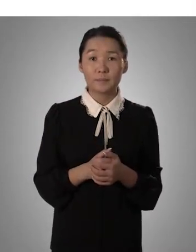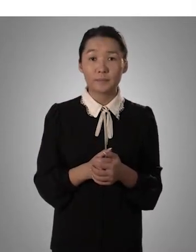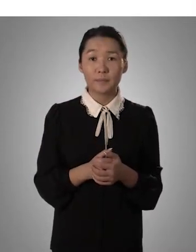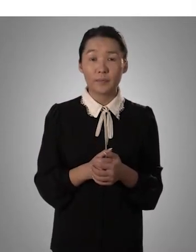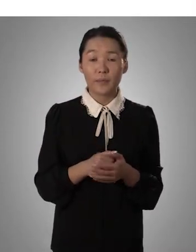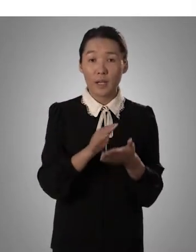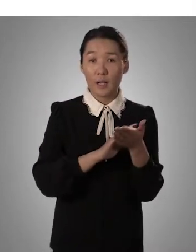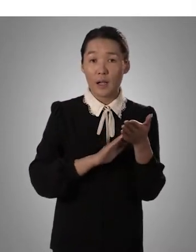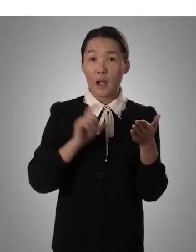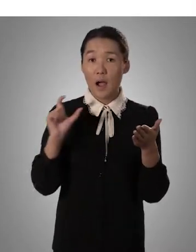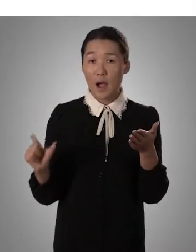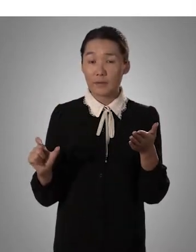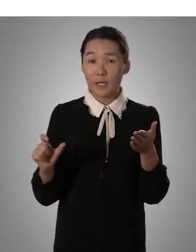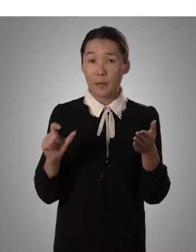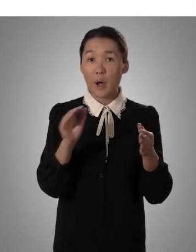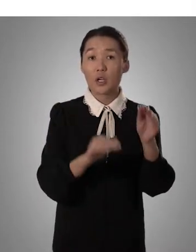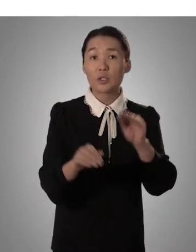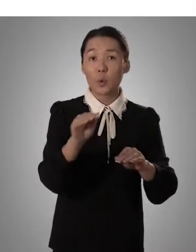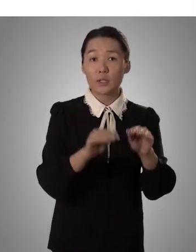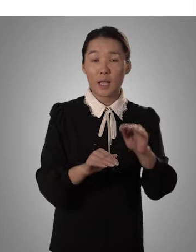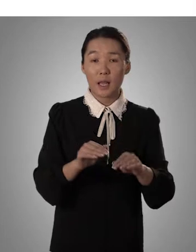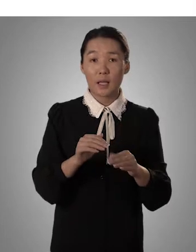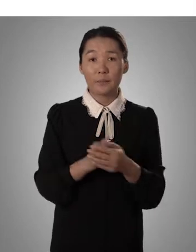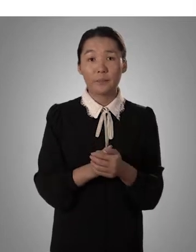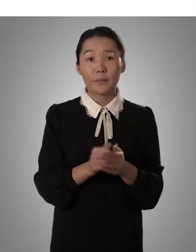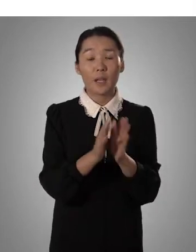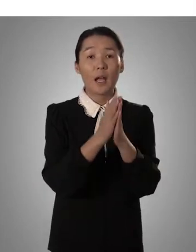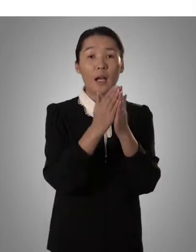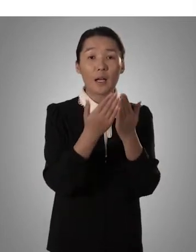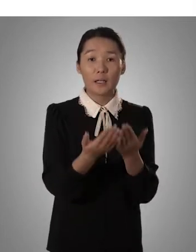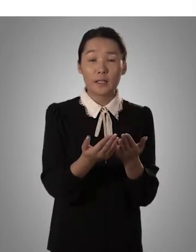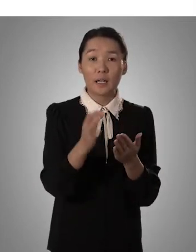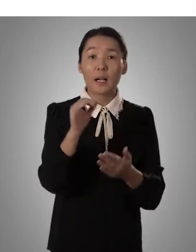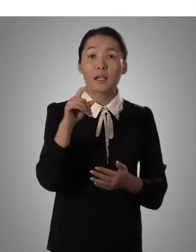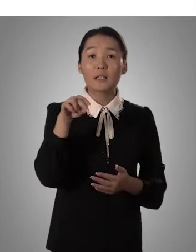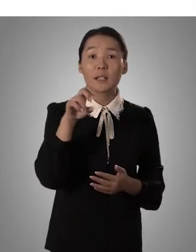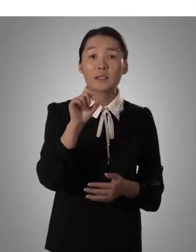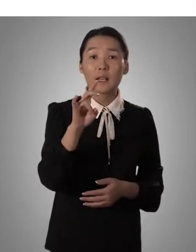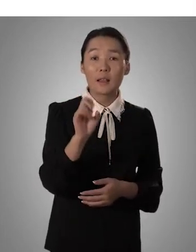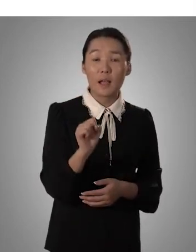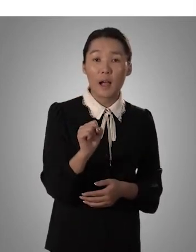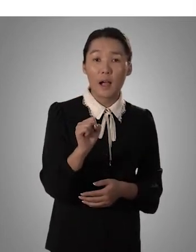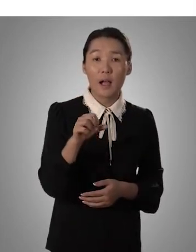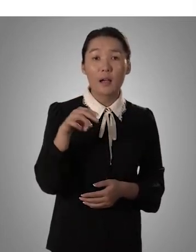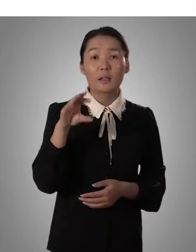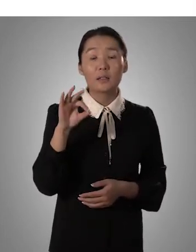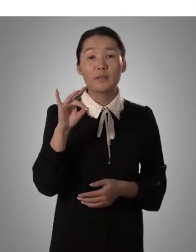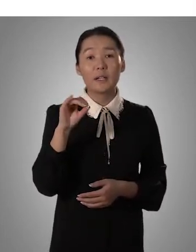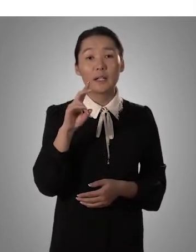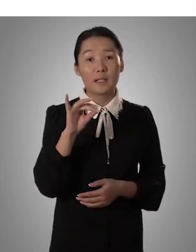автором создан книга создана творение